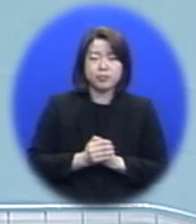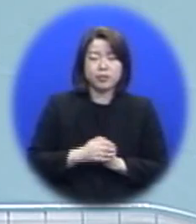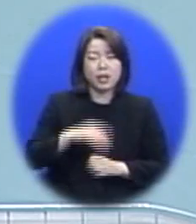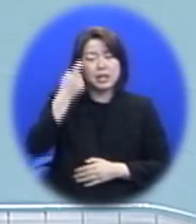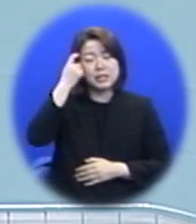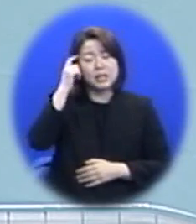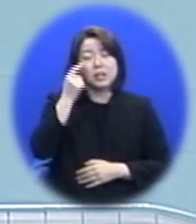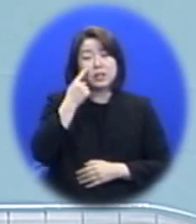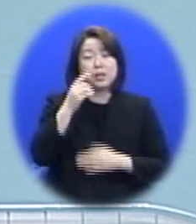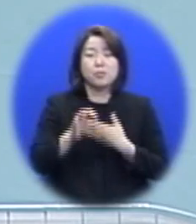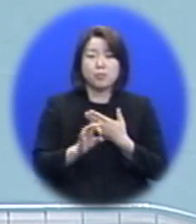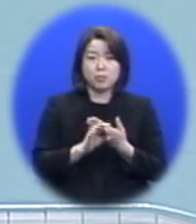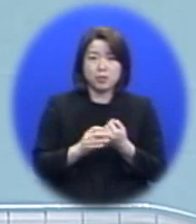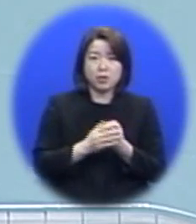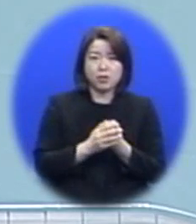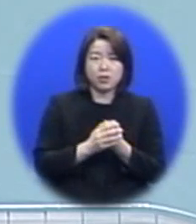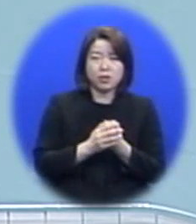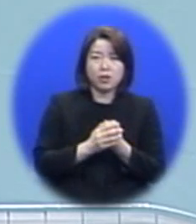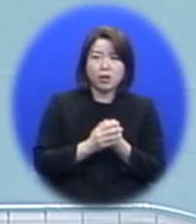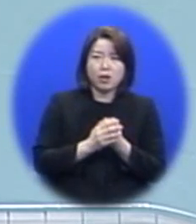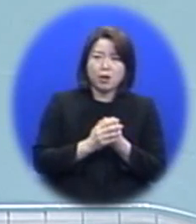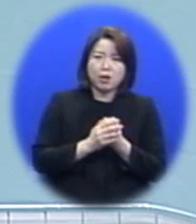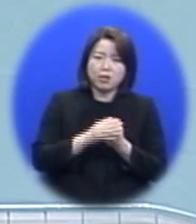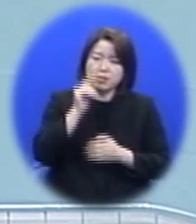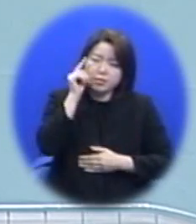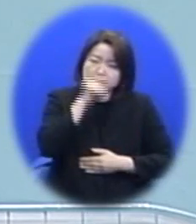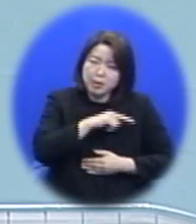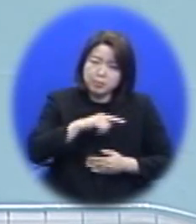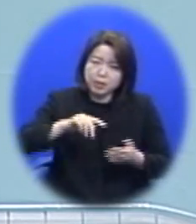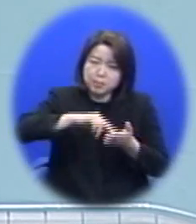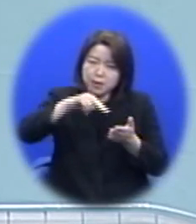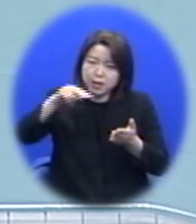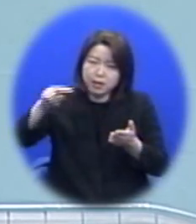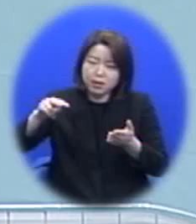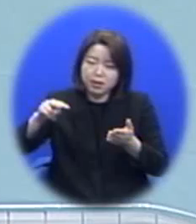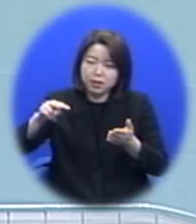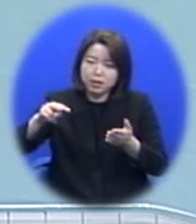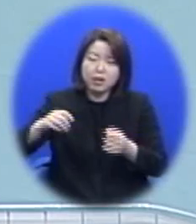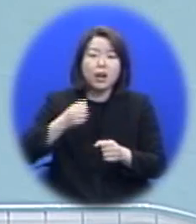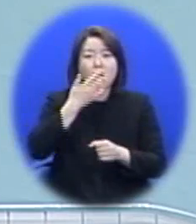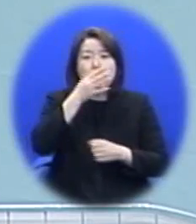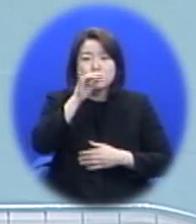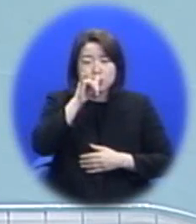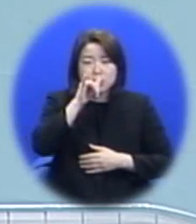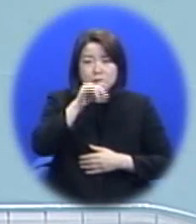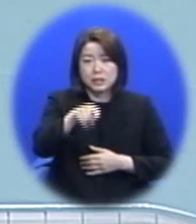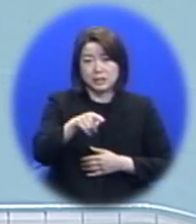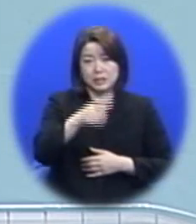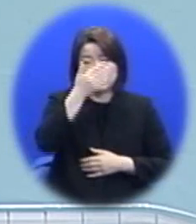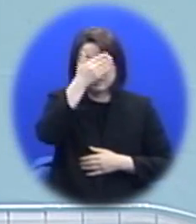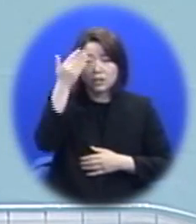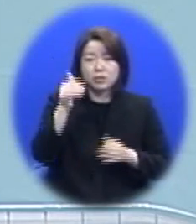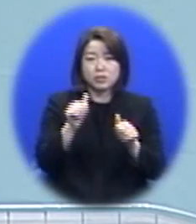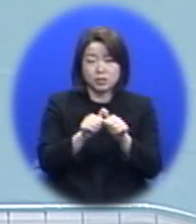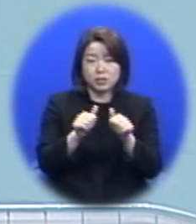생각해 보면 빗나가도 한참 빗나가야 될 그 청년이 아주 반듯하게